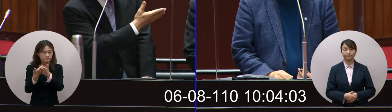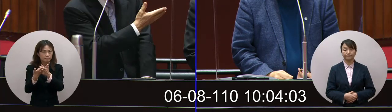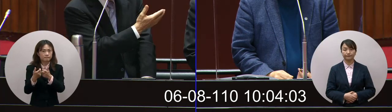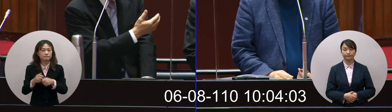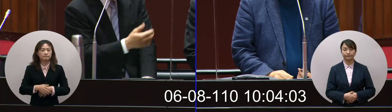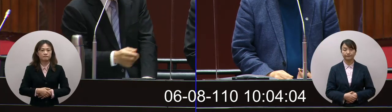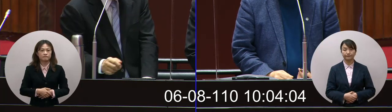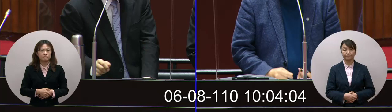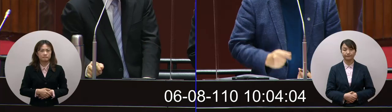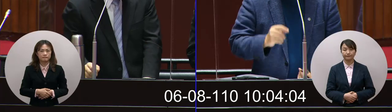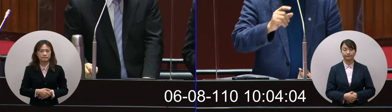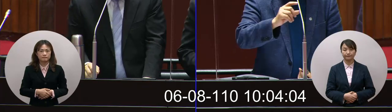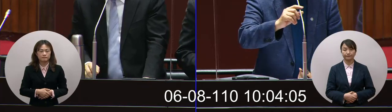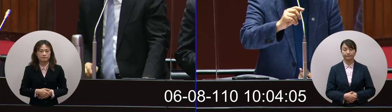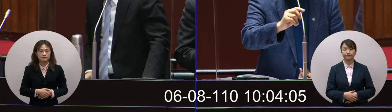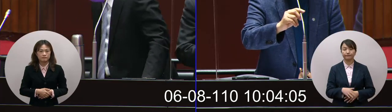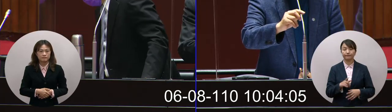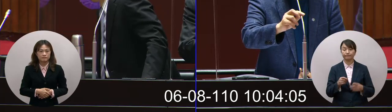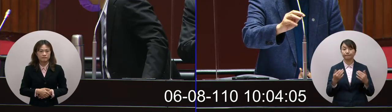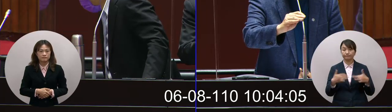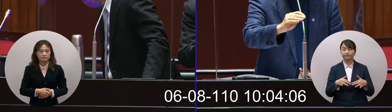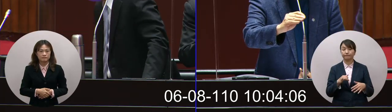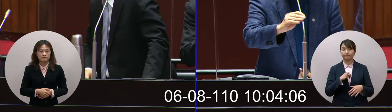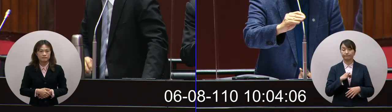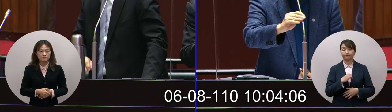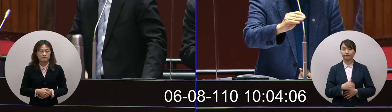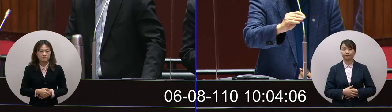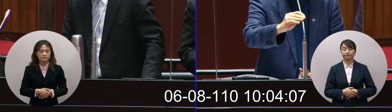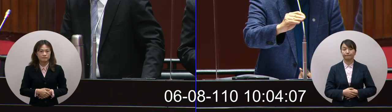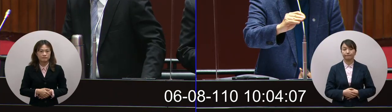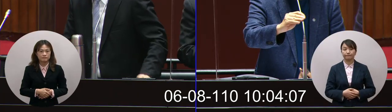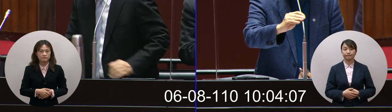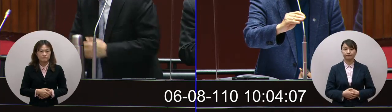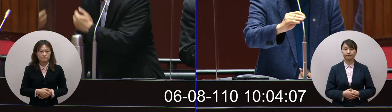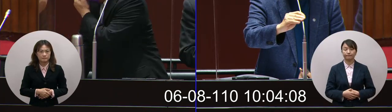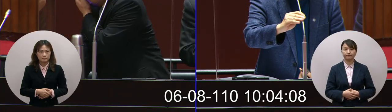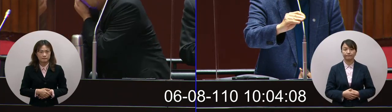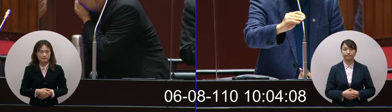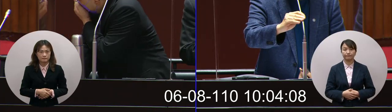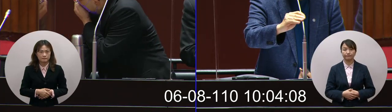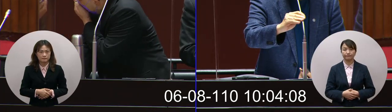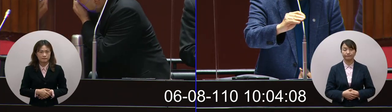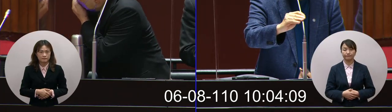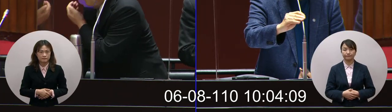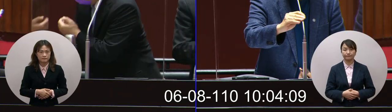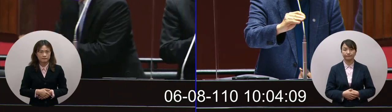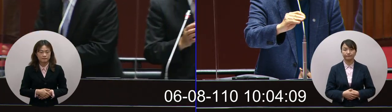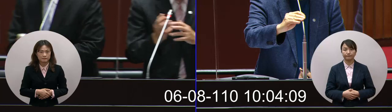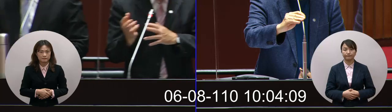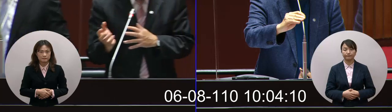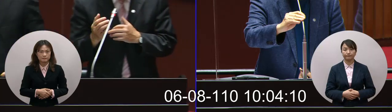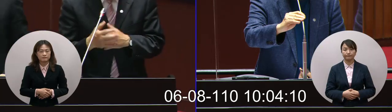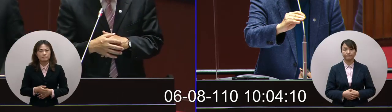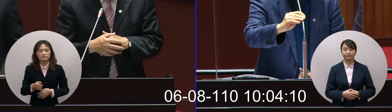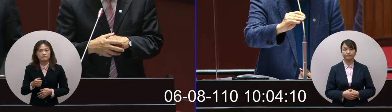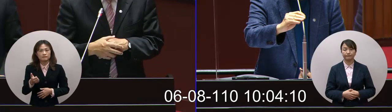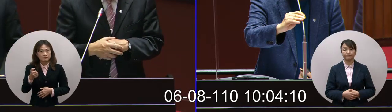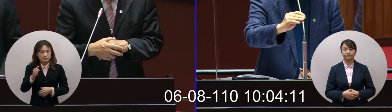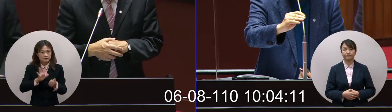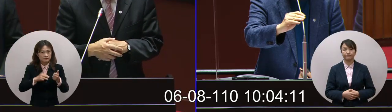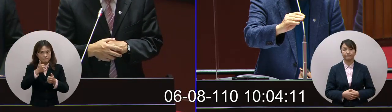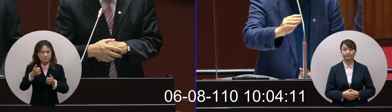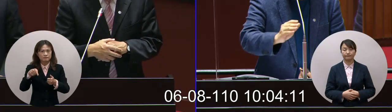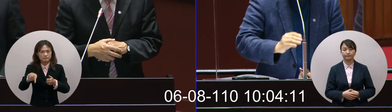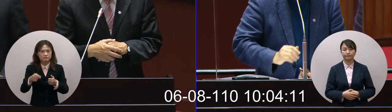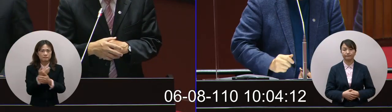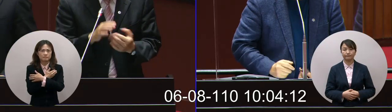啊，我请部长说明一下。 委员咧无问题啦吼， 是感谢委员啦吼。我想即届咱幼儿园啦，你较辛苦嘛，伫支持一